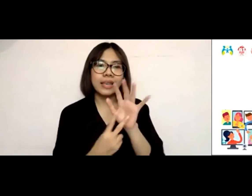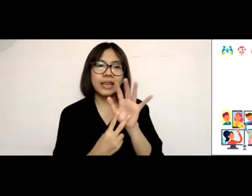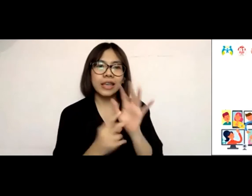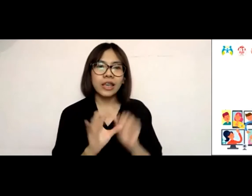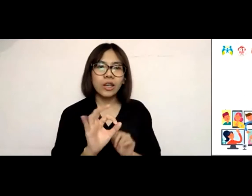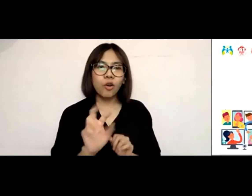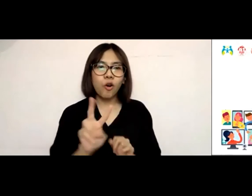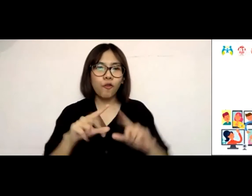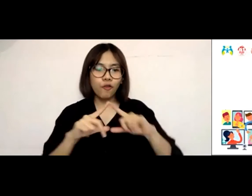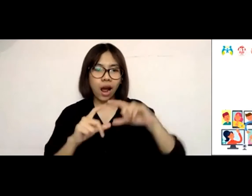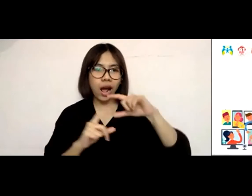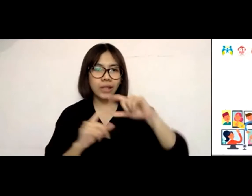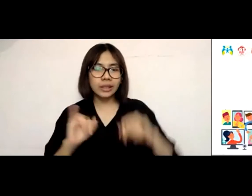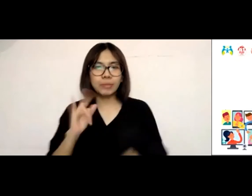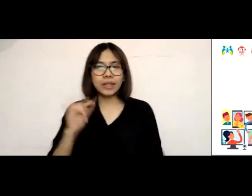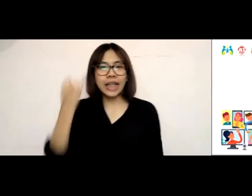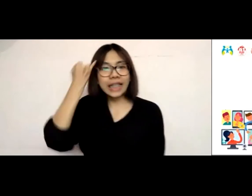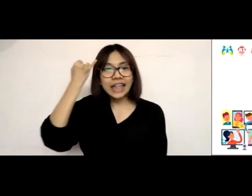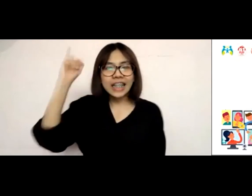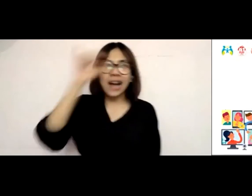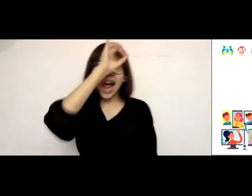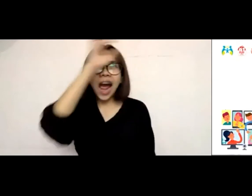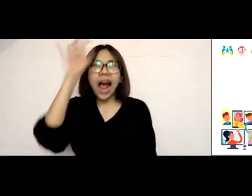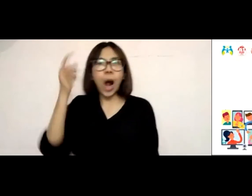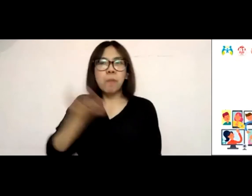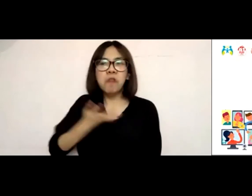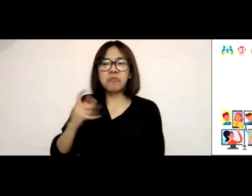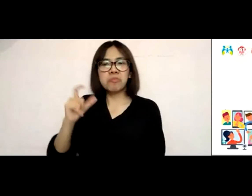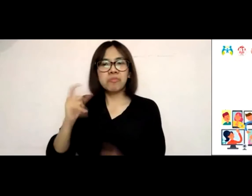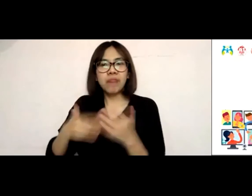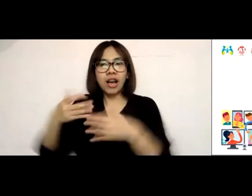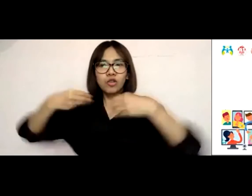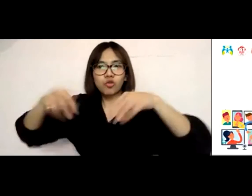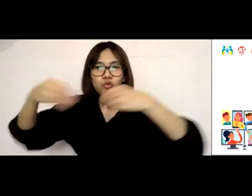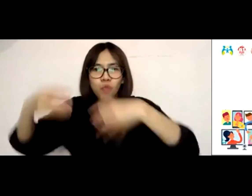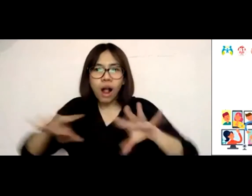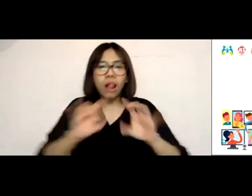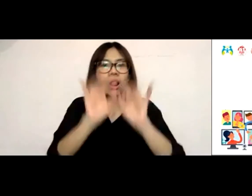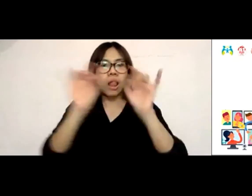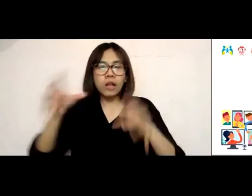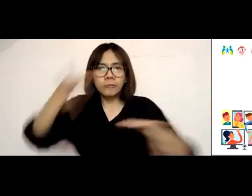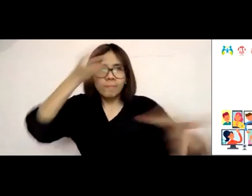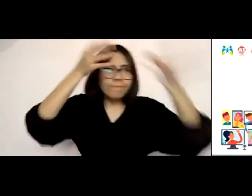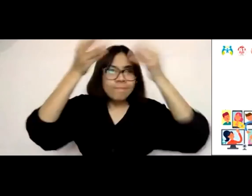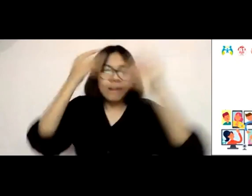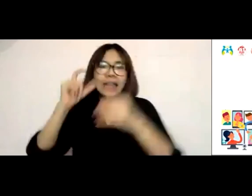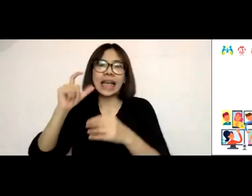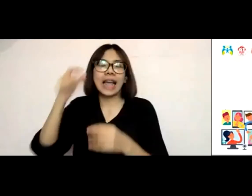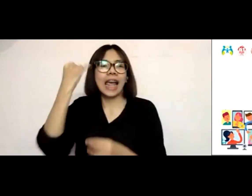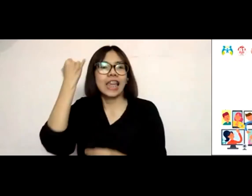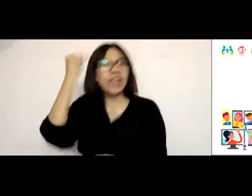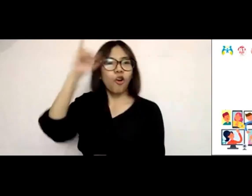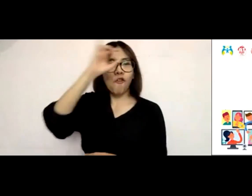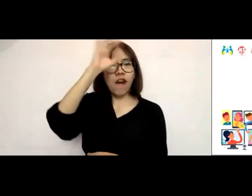inovasi pemasaran, inovasi penjualan, inovasi keuangan, pokoknya semua lini di perusahaan itu harus melakukan inovasi.